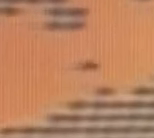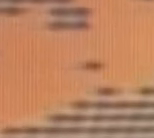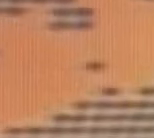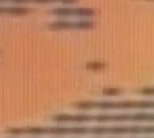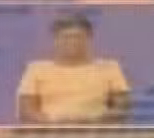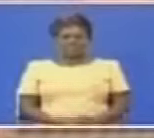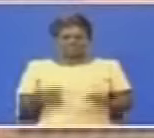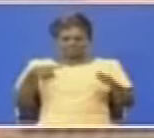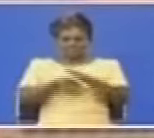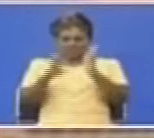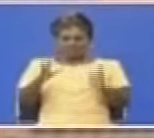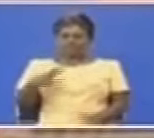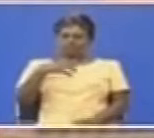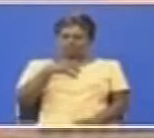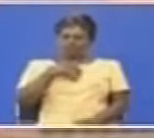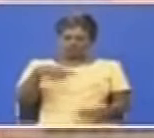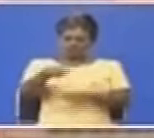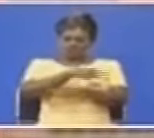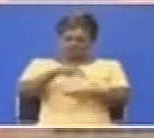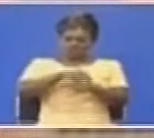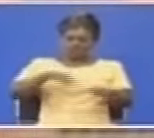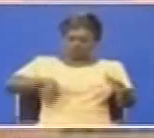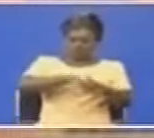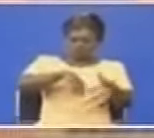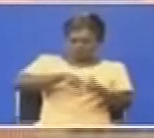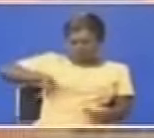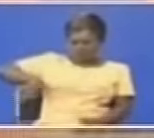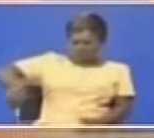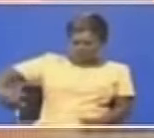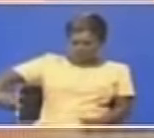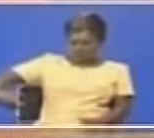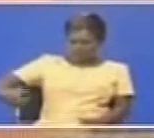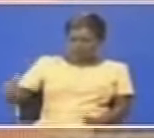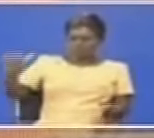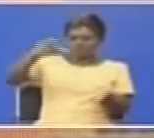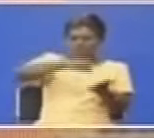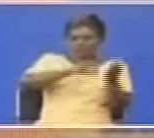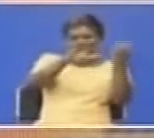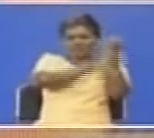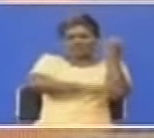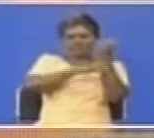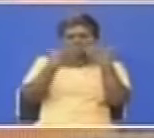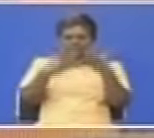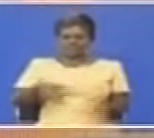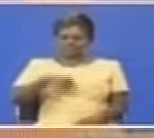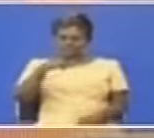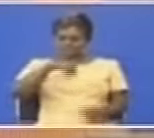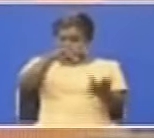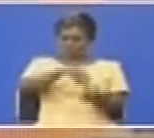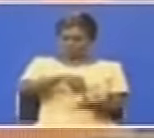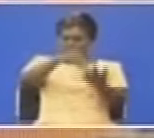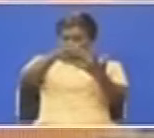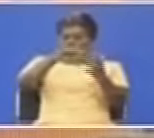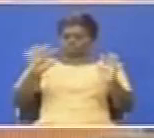Na hatimaye mshambulizi mstaafu wa timu ya taifa ya soka ya Cameroon, Patrick M'Boma, yuko nchini akiwa kati ya wageni mashuhuri ambao